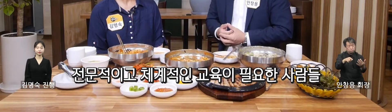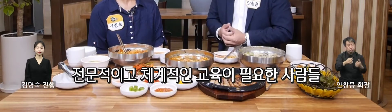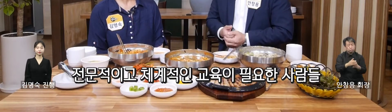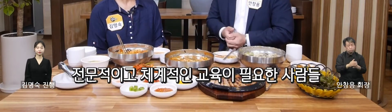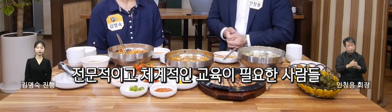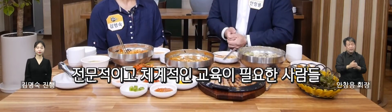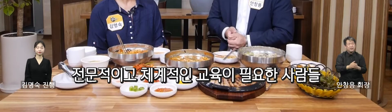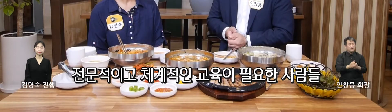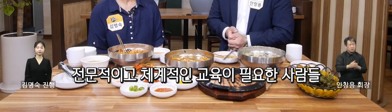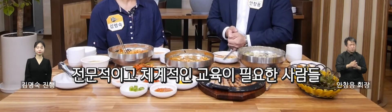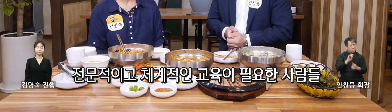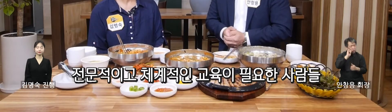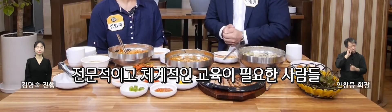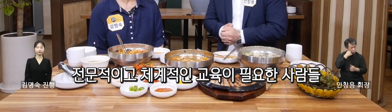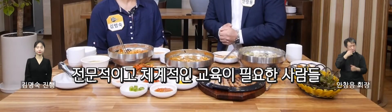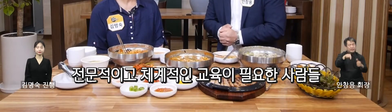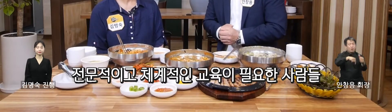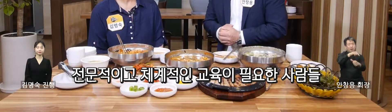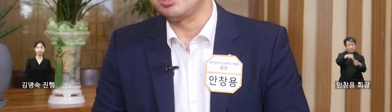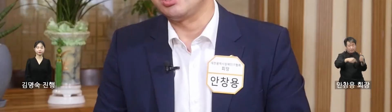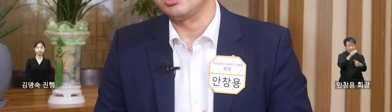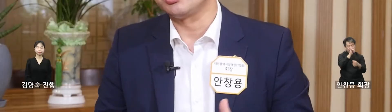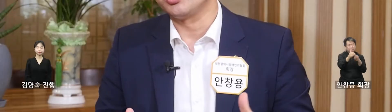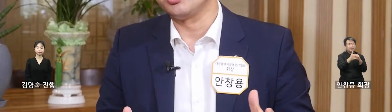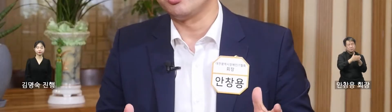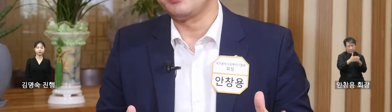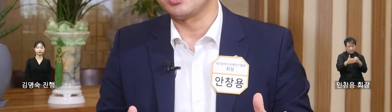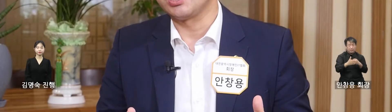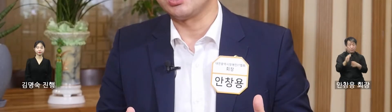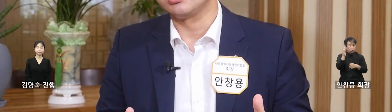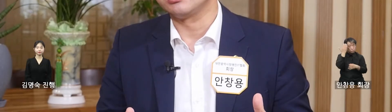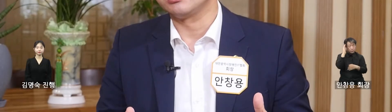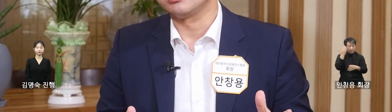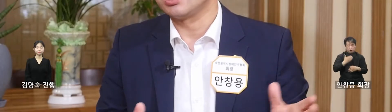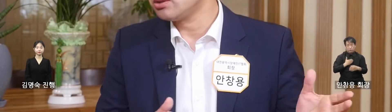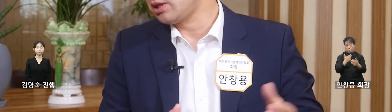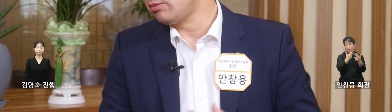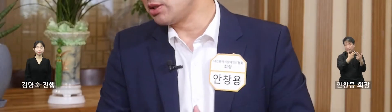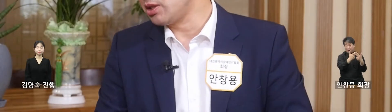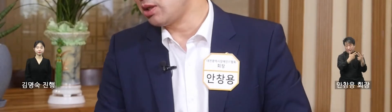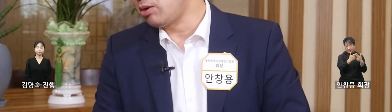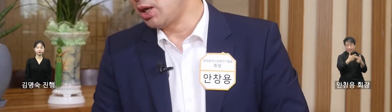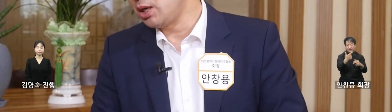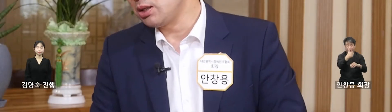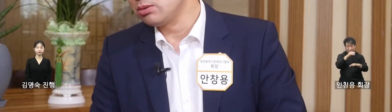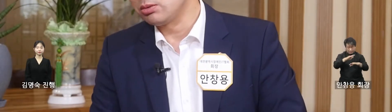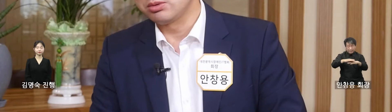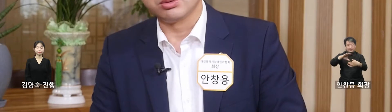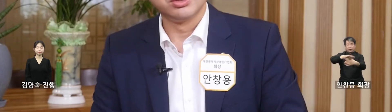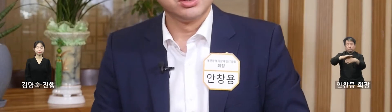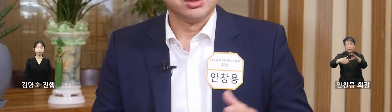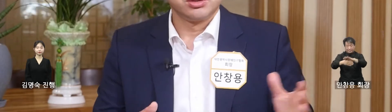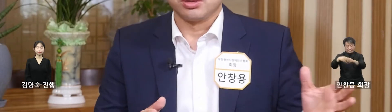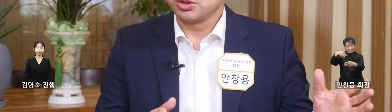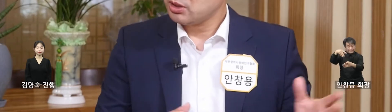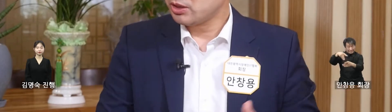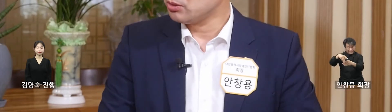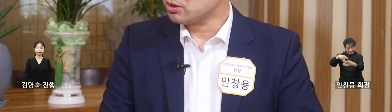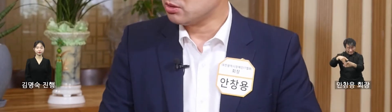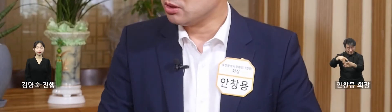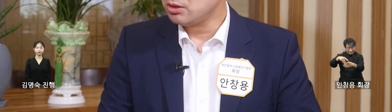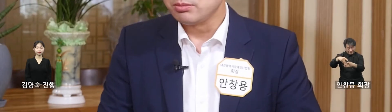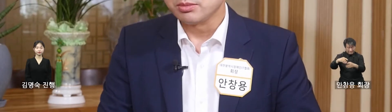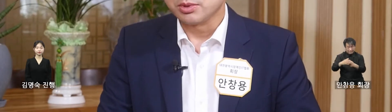좀 어려운 부분이 좀 있는데요. 최근에 저희 협회가 대전 다문화센터와 또